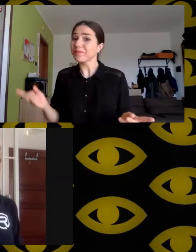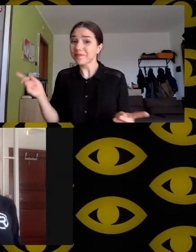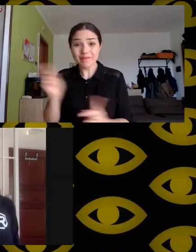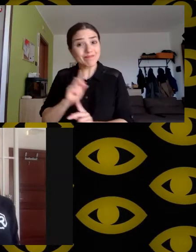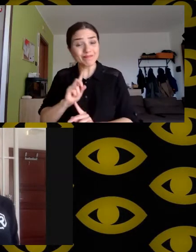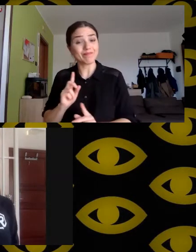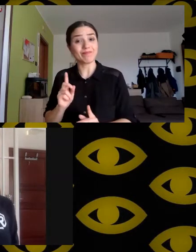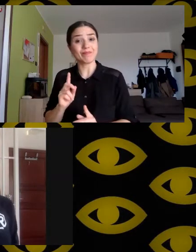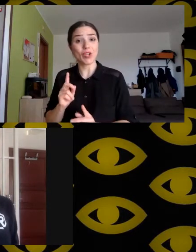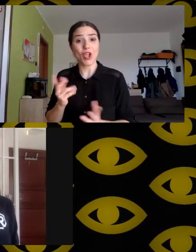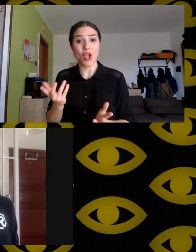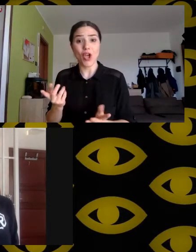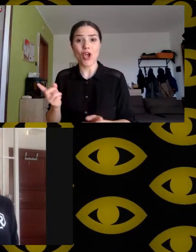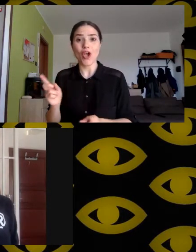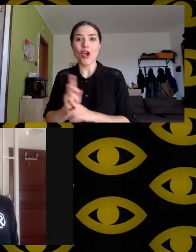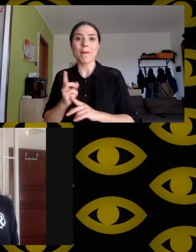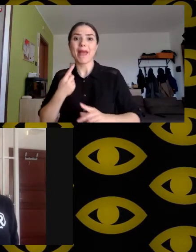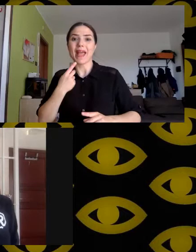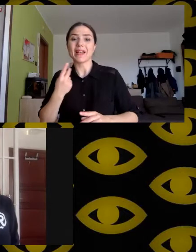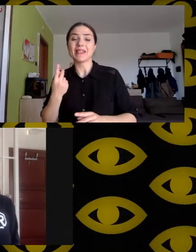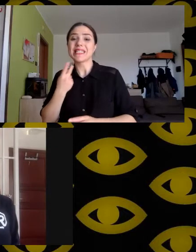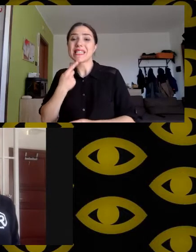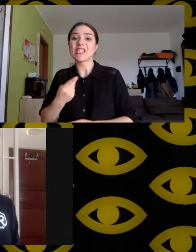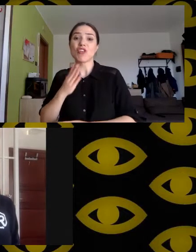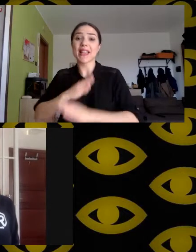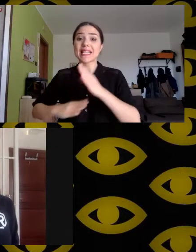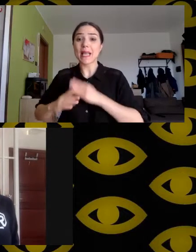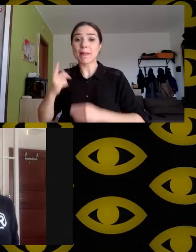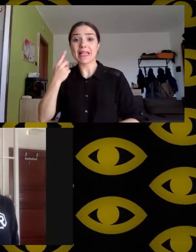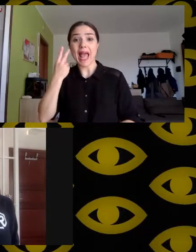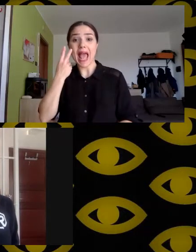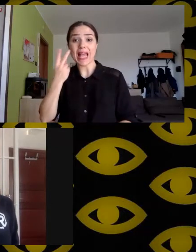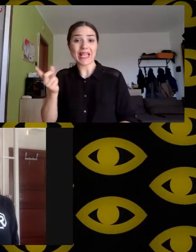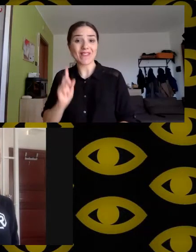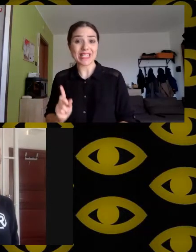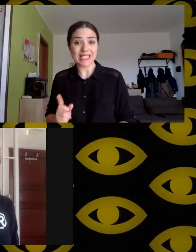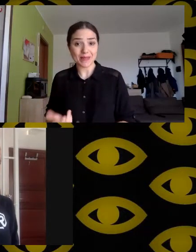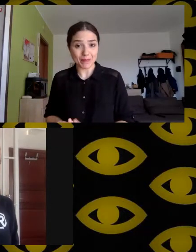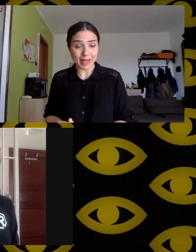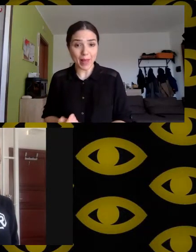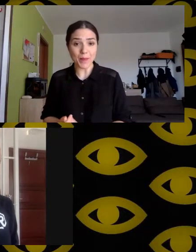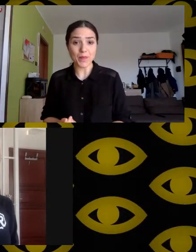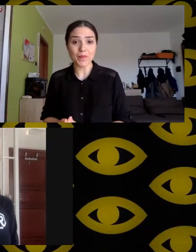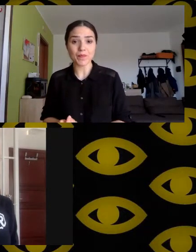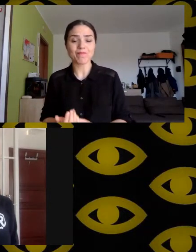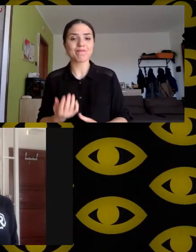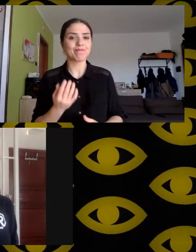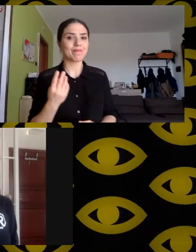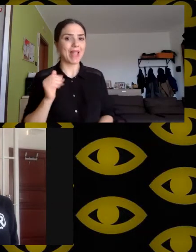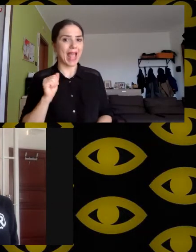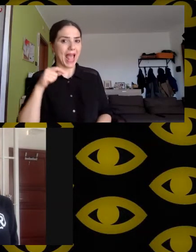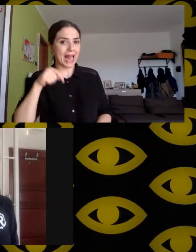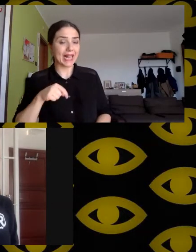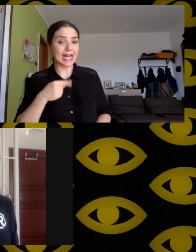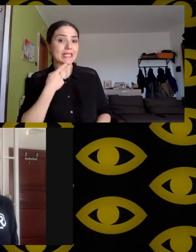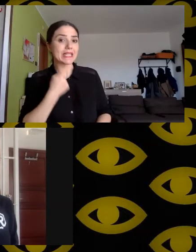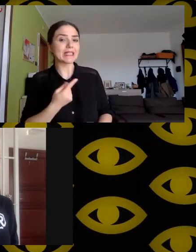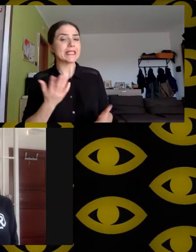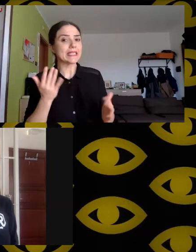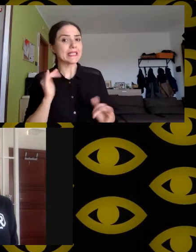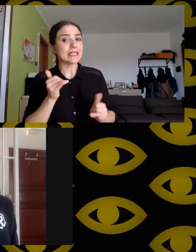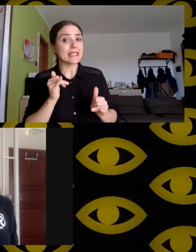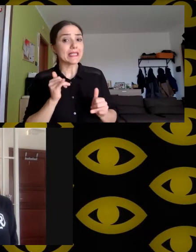che non ti permette di scegliere, no? Quindi è una disabilità invisibile. Ma poi la cosa molto che a me succedeva, che mi